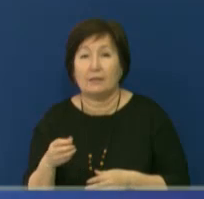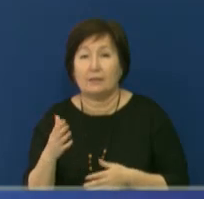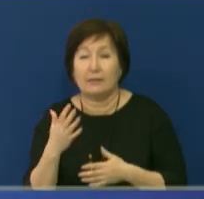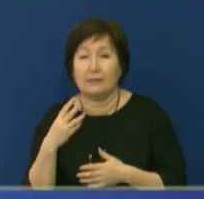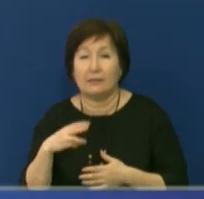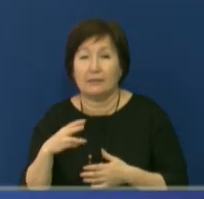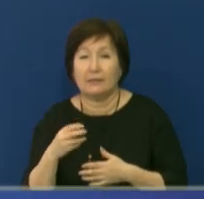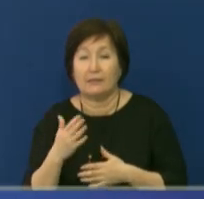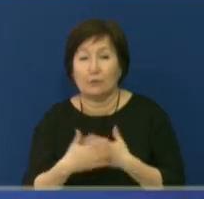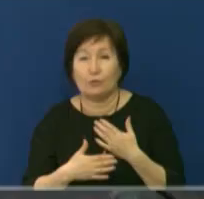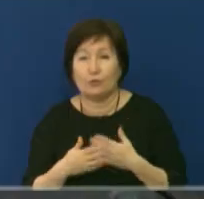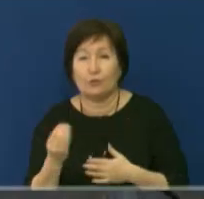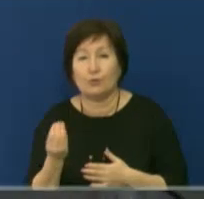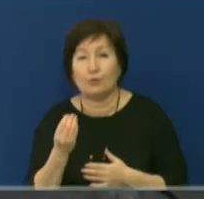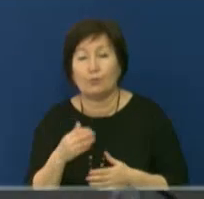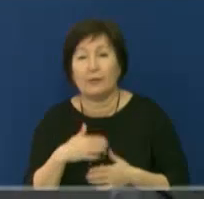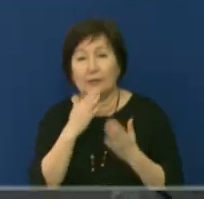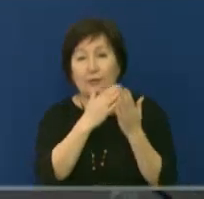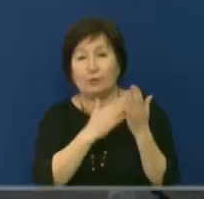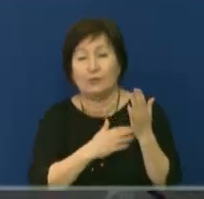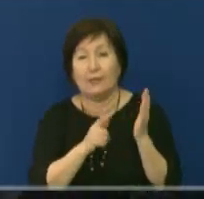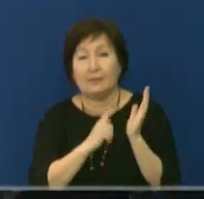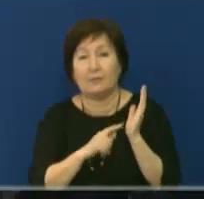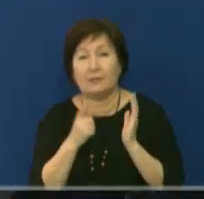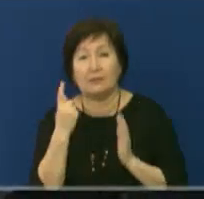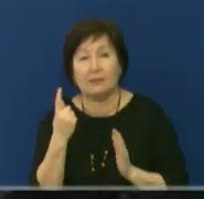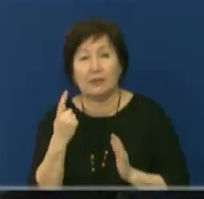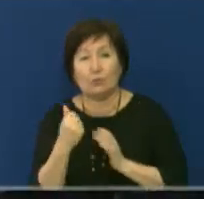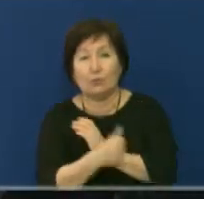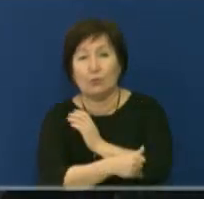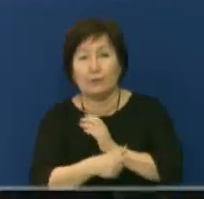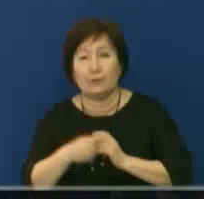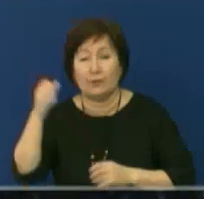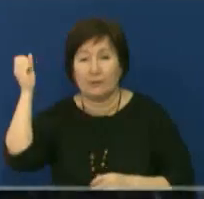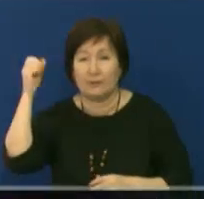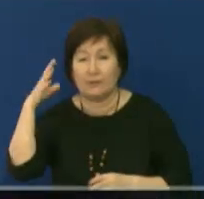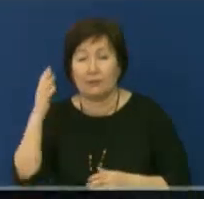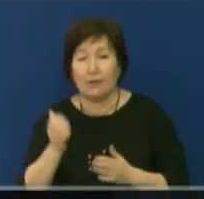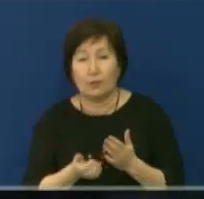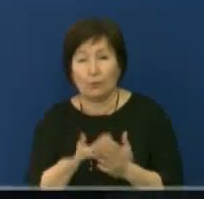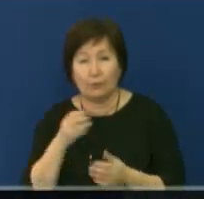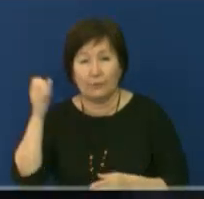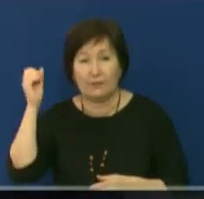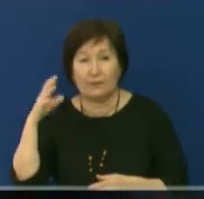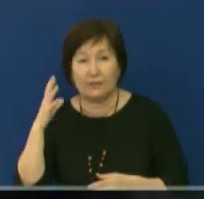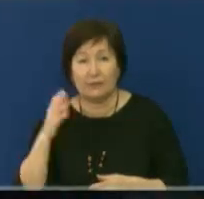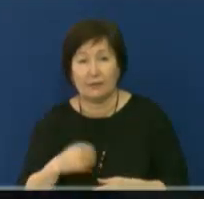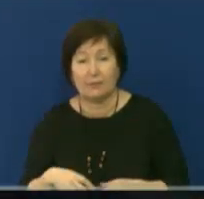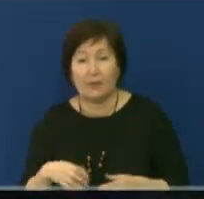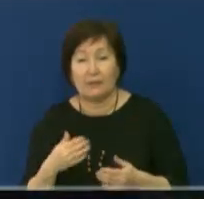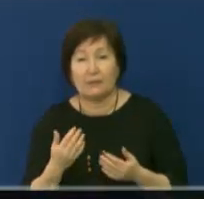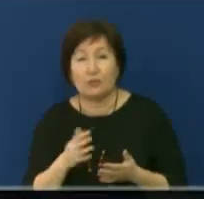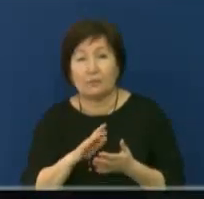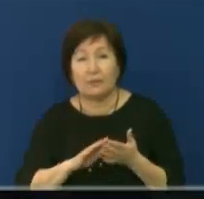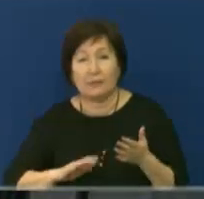қосымша жарықтандырылмақ. Семей қаласында көше жарығын жаңғырту бойынша ауқымды жұмыстар жалғасуда. Қала әкімі